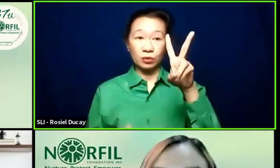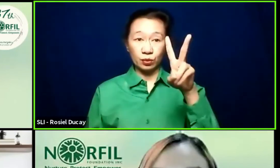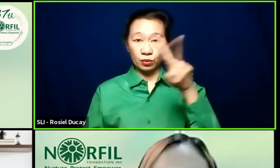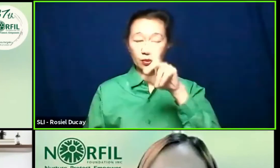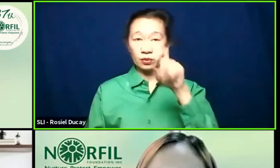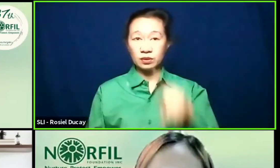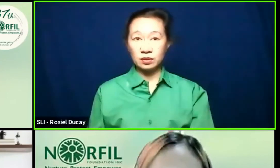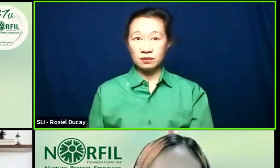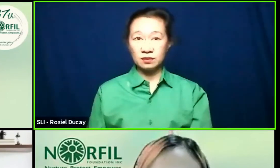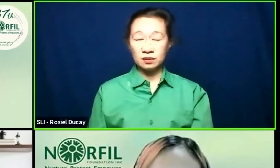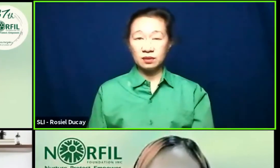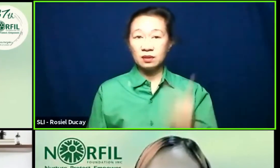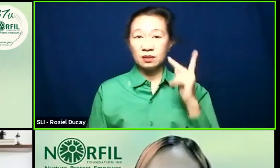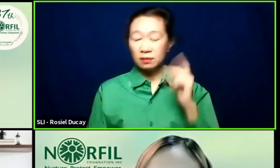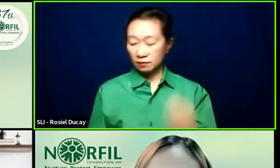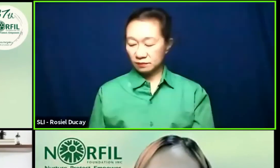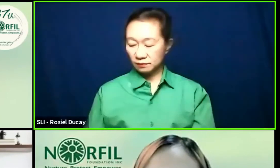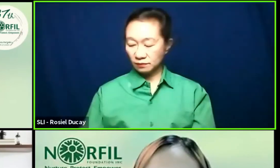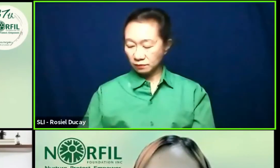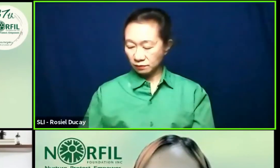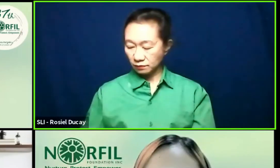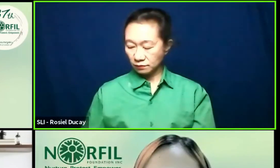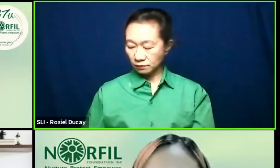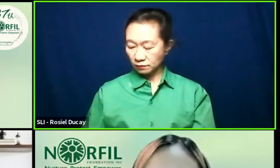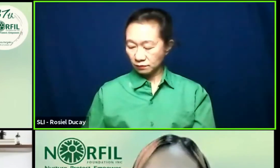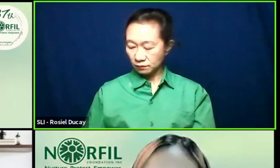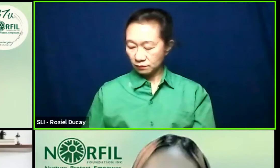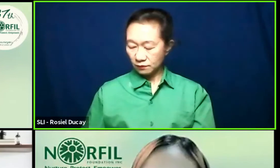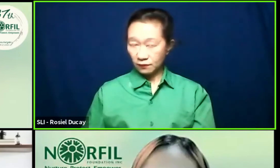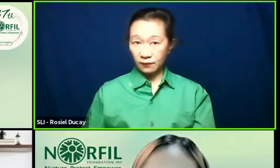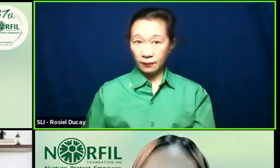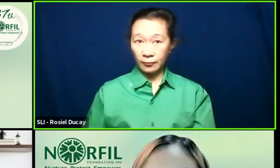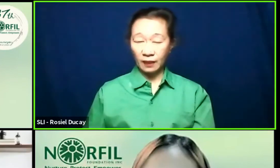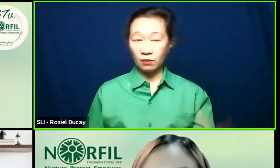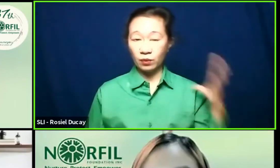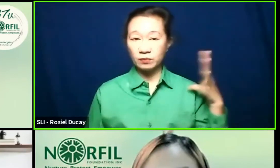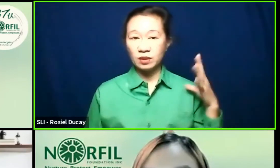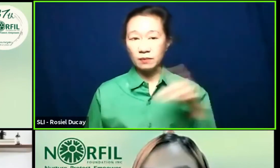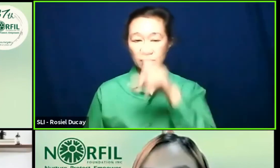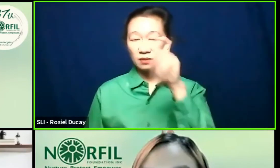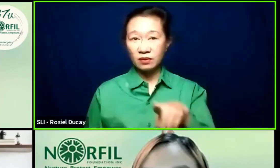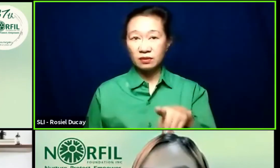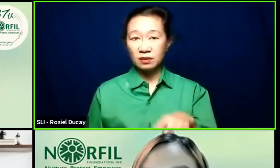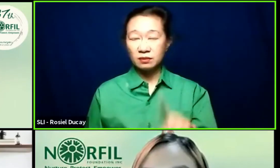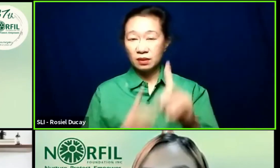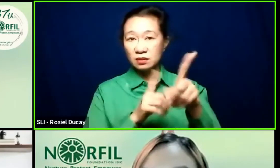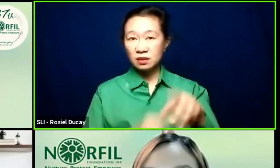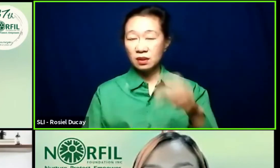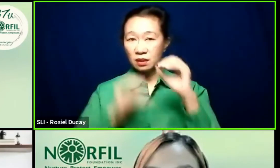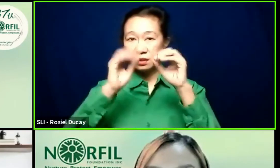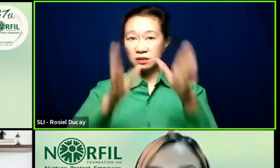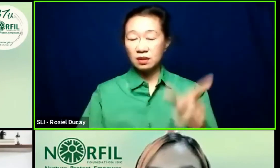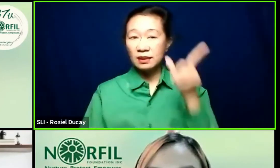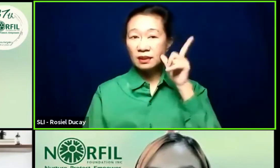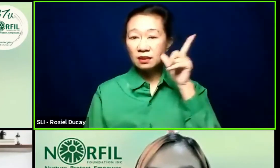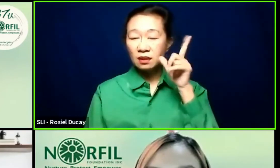Ay, Kai, sige po. Sir Ranil. Nahin lang muna yung question, no, na sa topic ni Teacher Landa. Yes No,